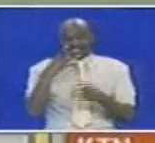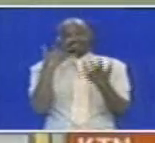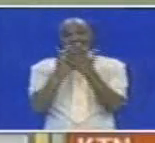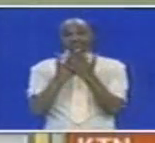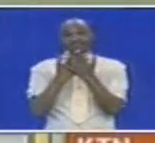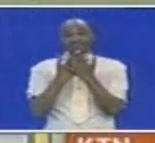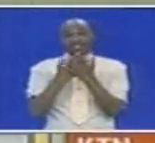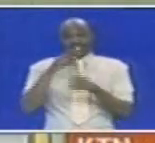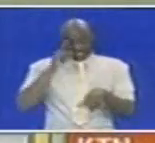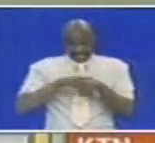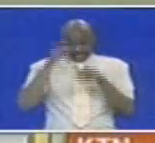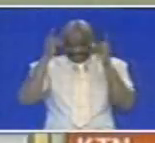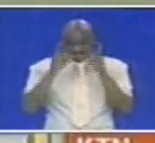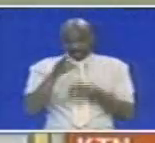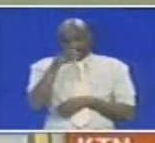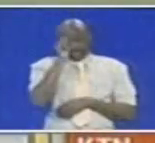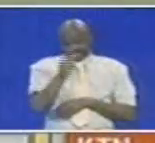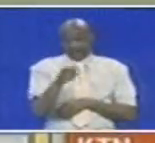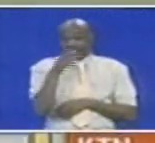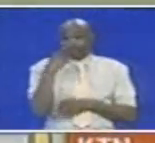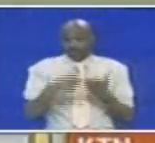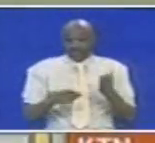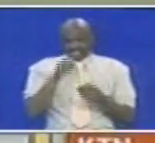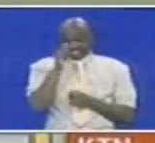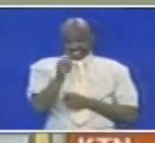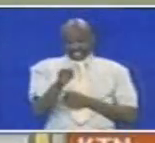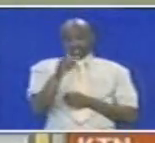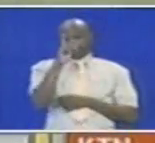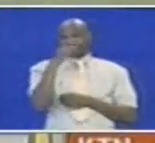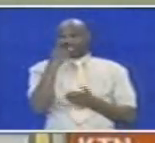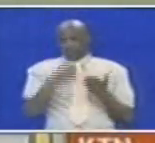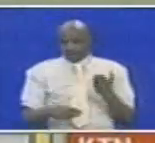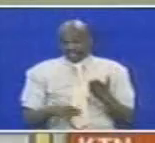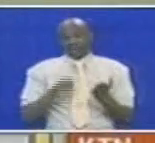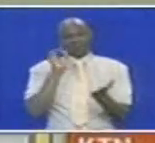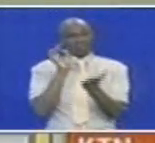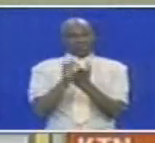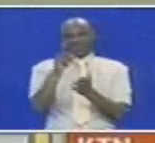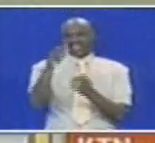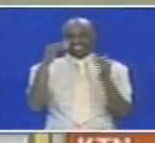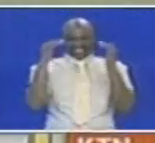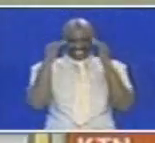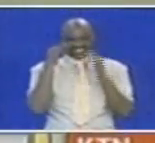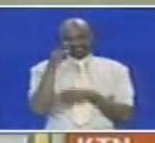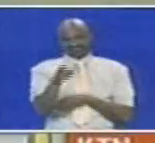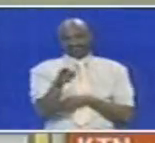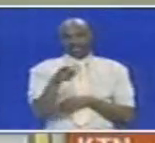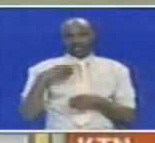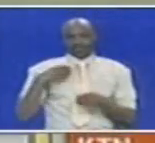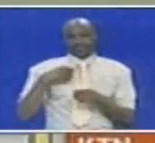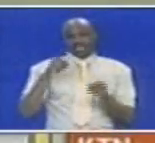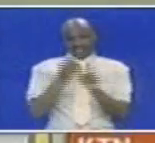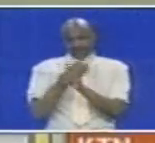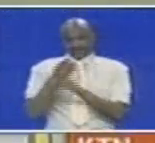sheria. Uamuzi huo wa awali uliotolewa na jaji Jean Gasheshe umetupa nje na jopo la majaji watatu, John Mwera,